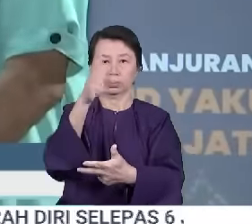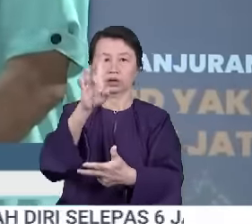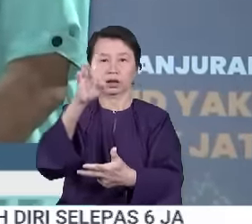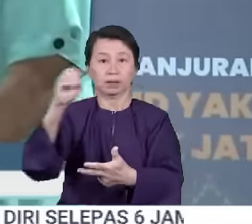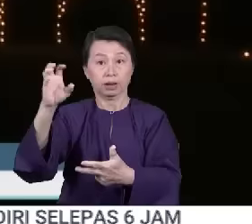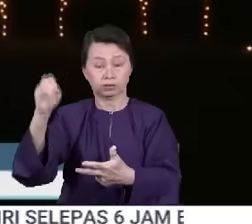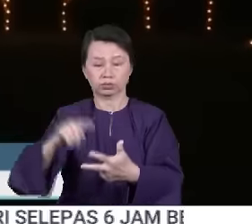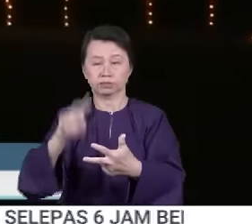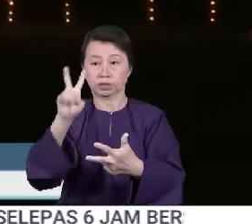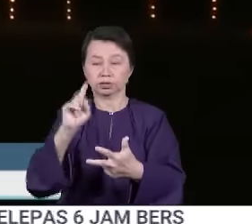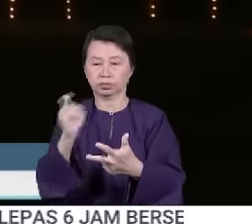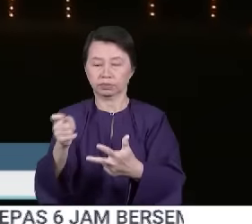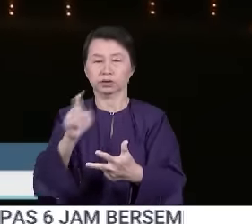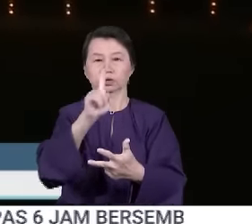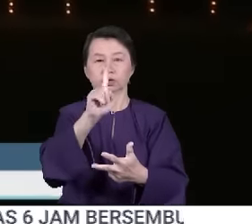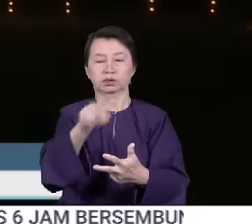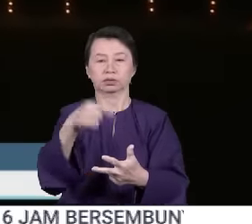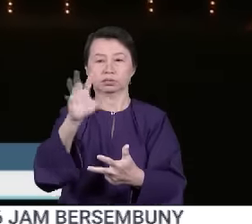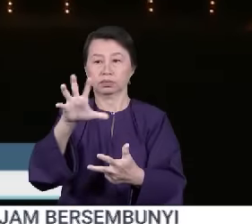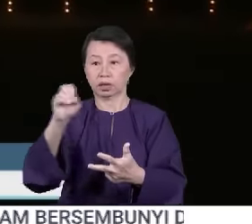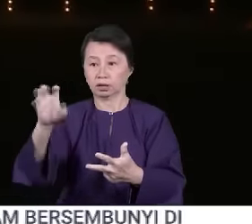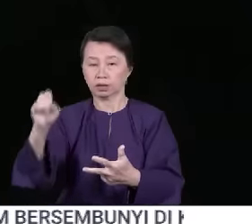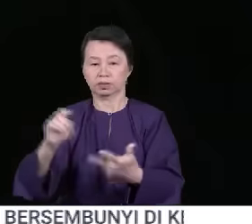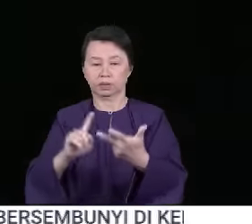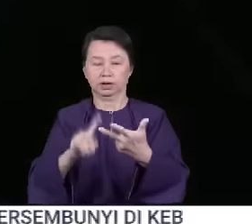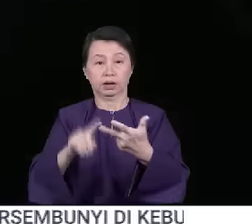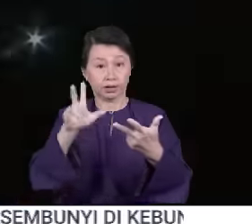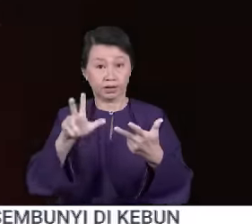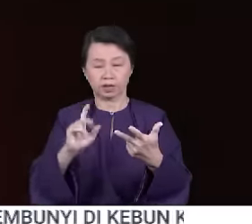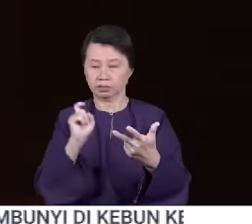RM1,800, kedua RM1,500 dan tempat ketiga